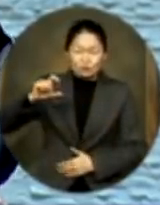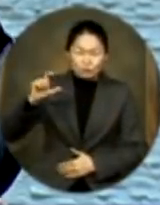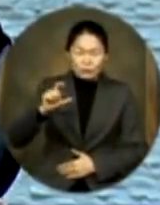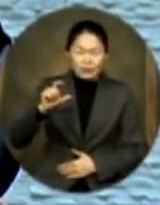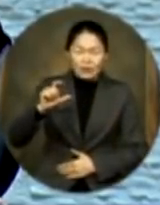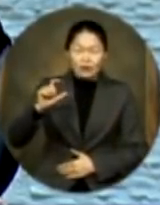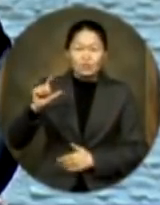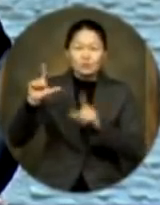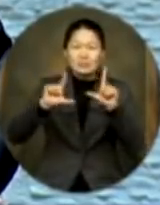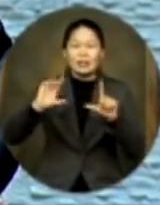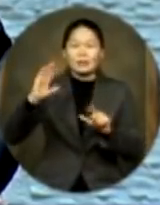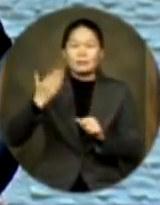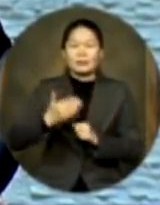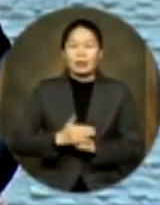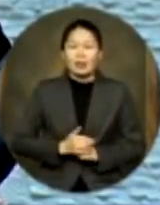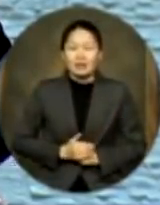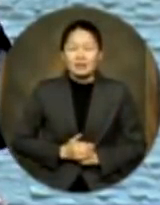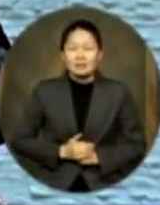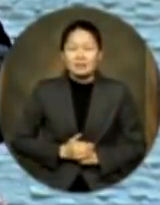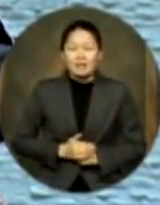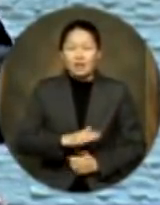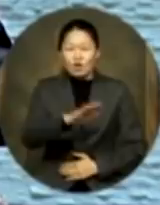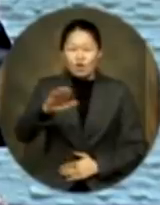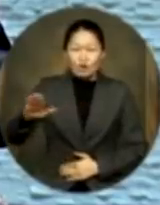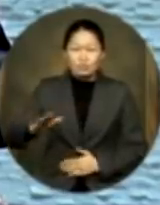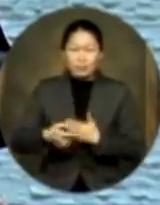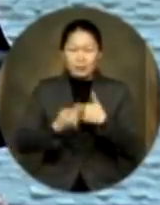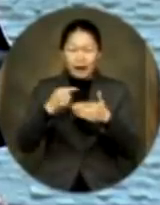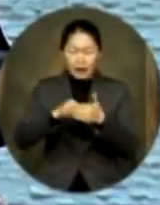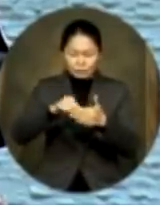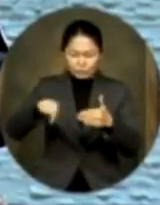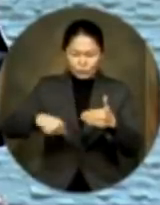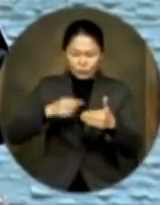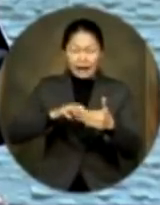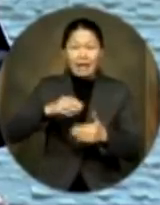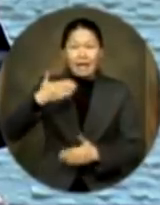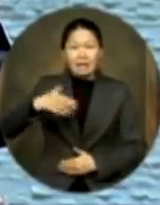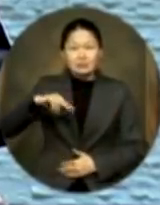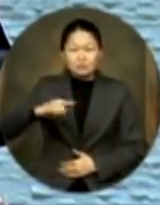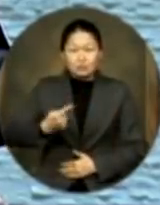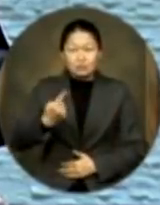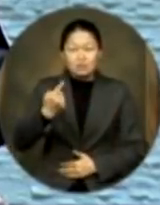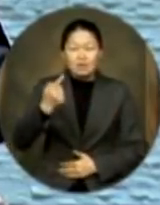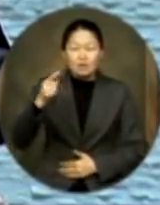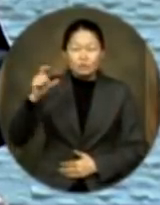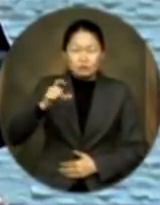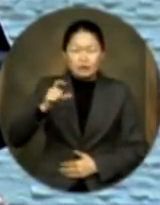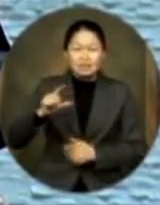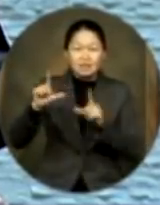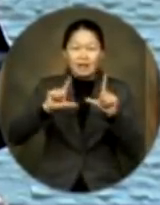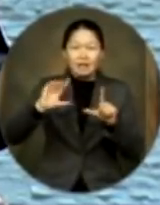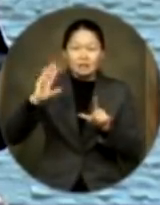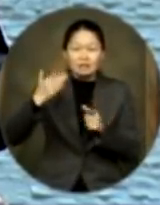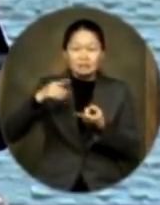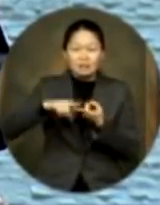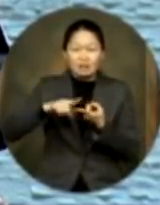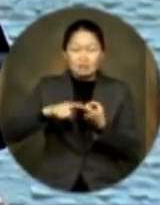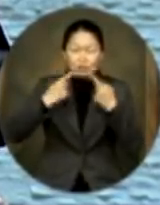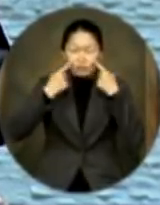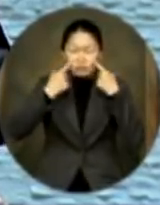사셔야 합니다 예 여러분 마음속에 혹시 아직도 그 점에 대해서 분명히 않으신 분이